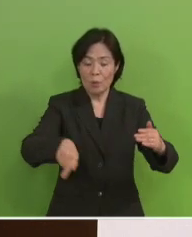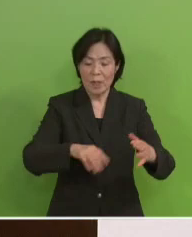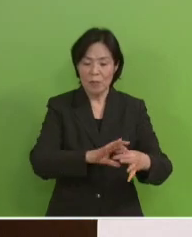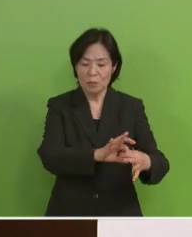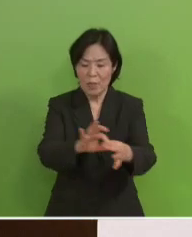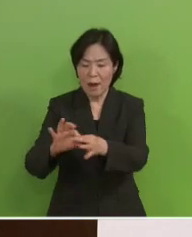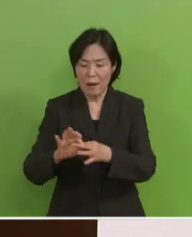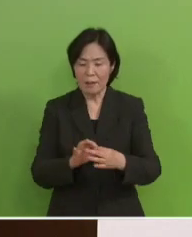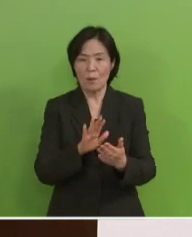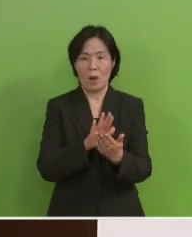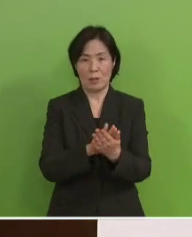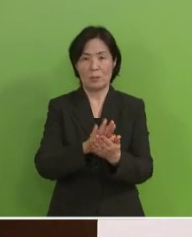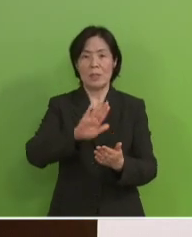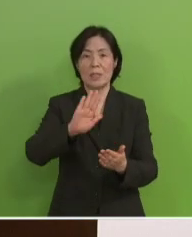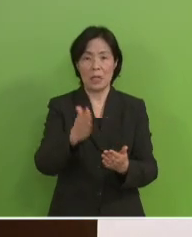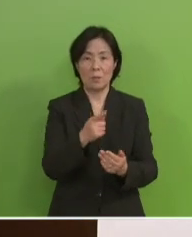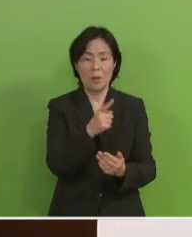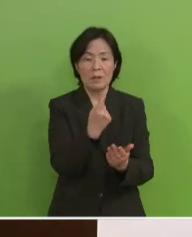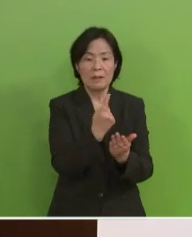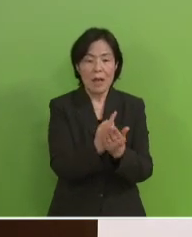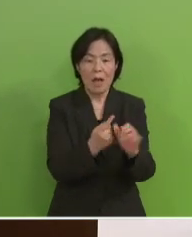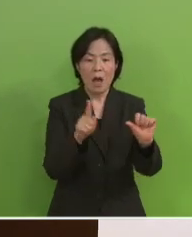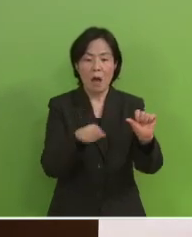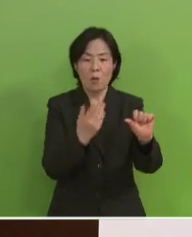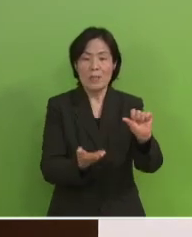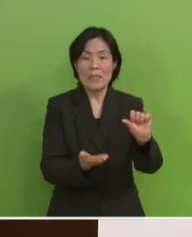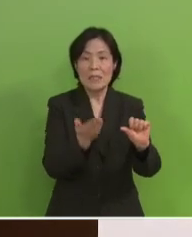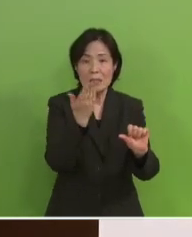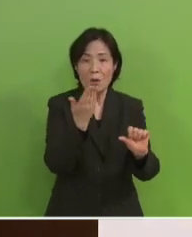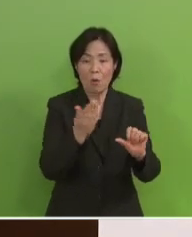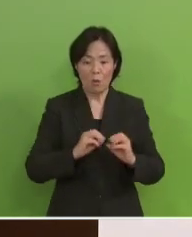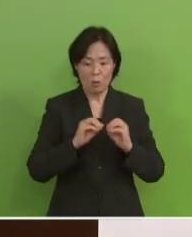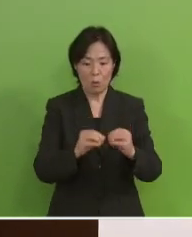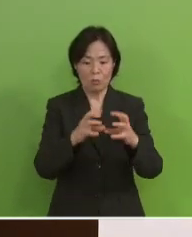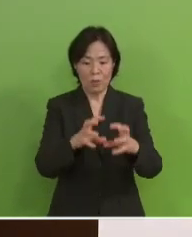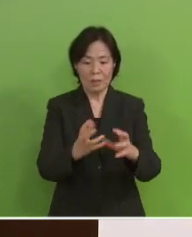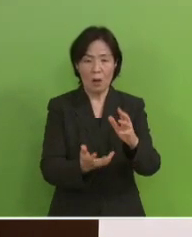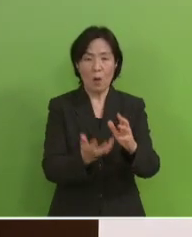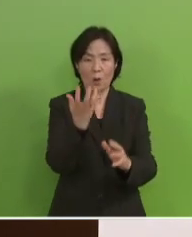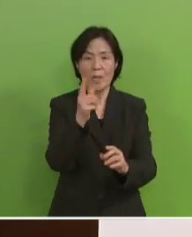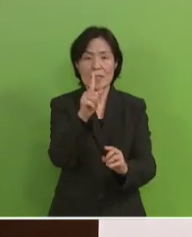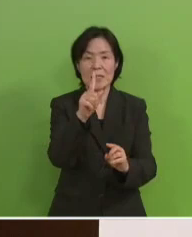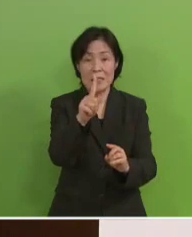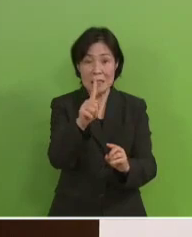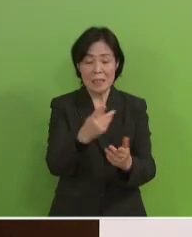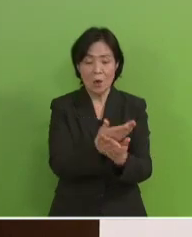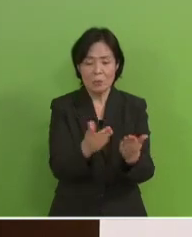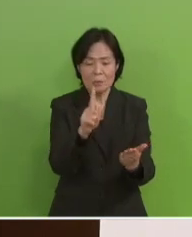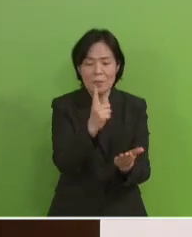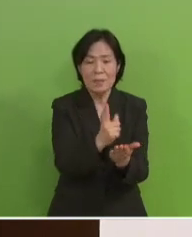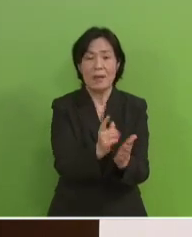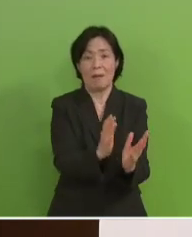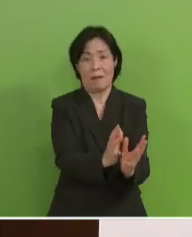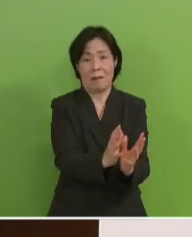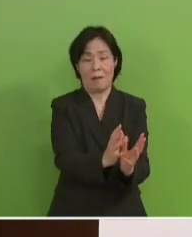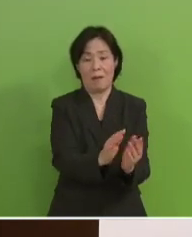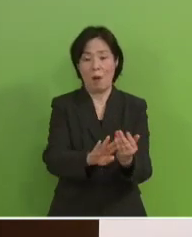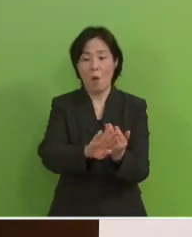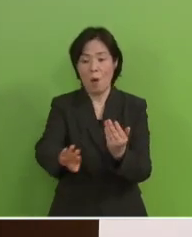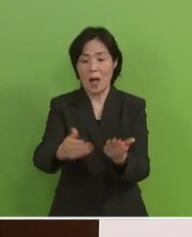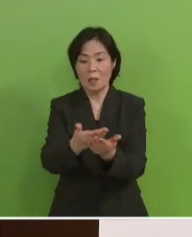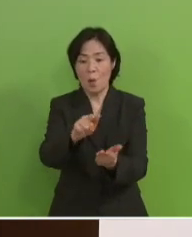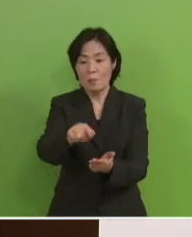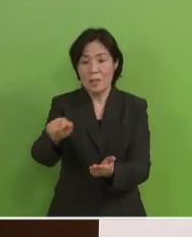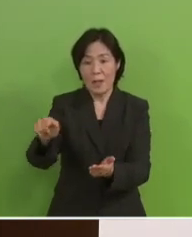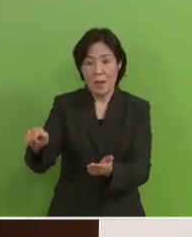てはいるんですが一箇所だけ5名以上のクラスターが発生したのは1店舗だけでございますその他の店舗